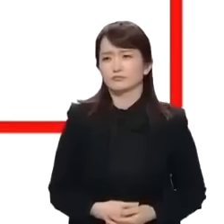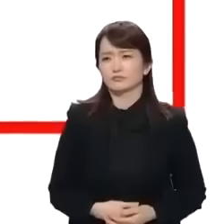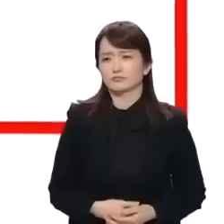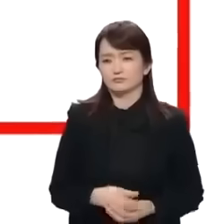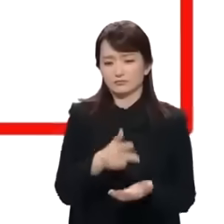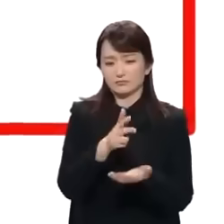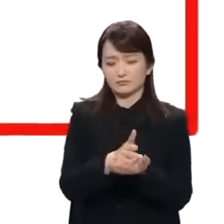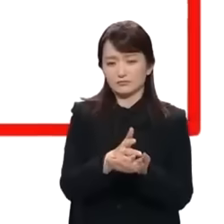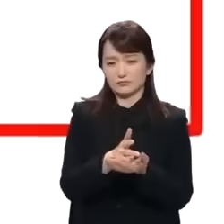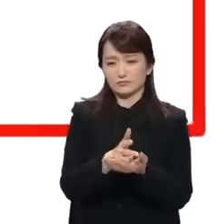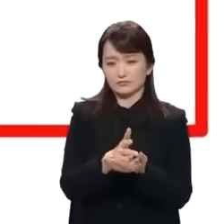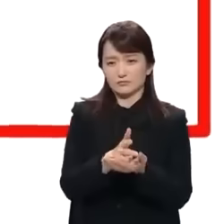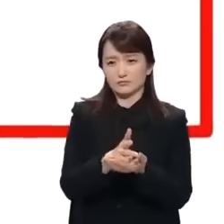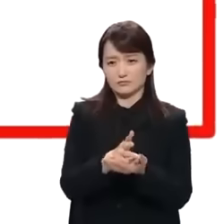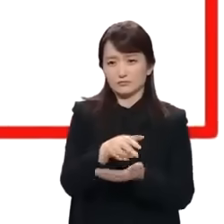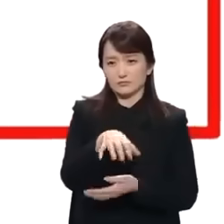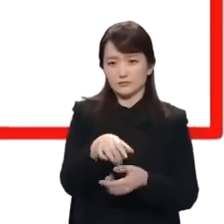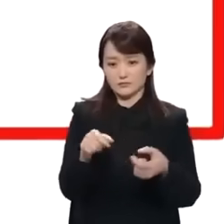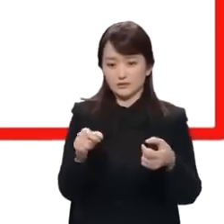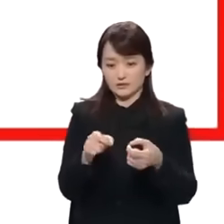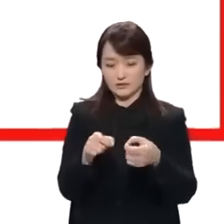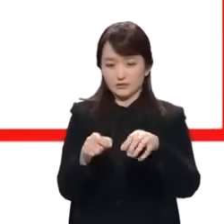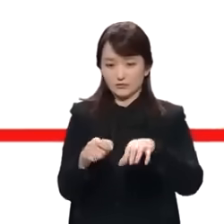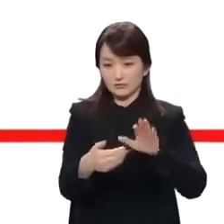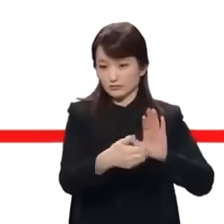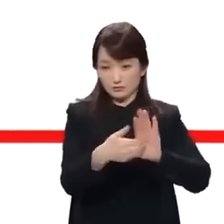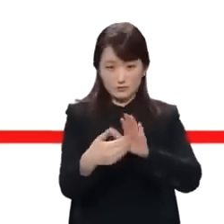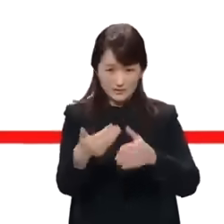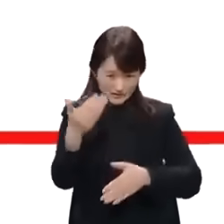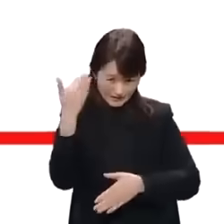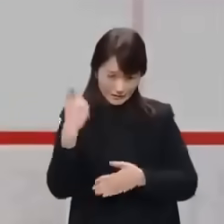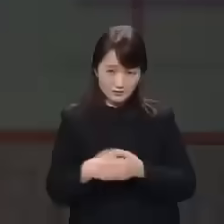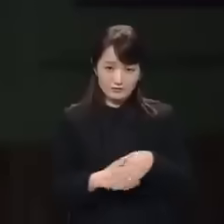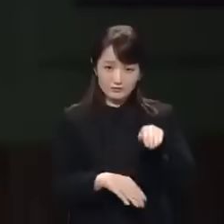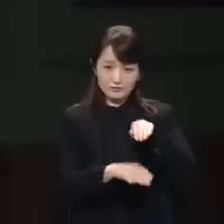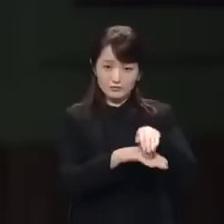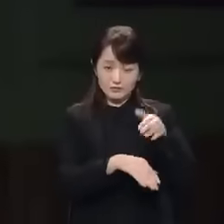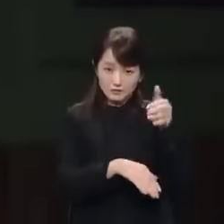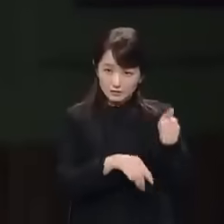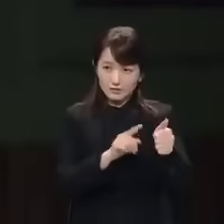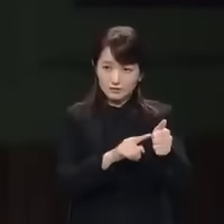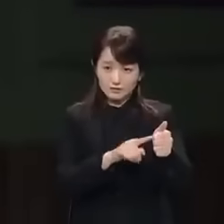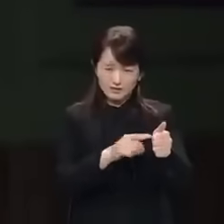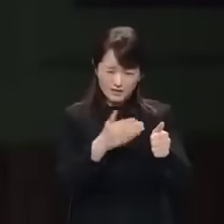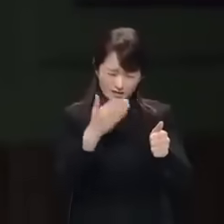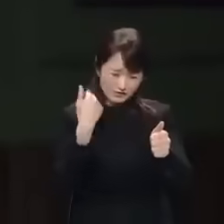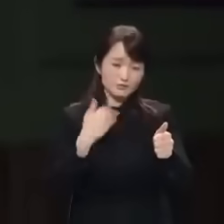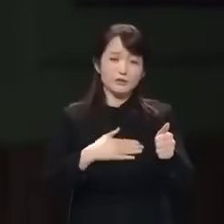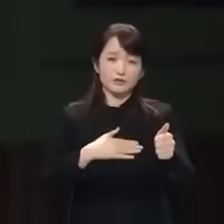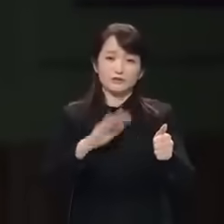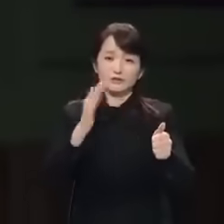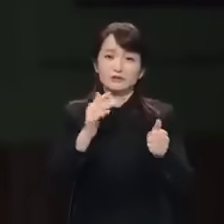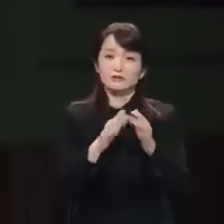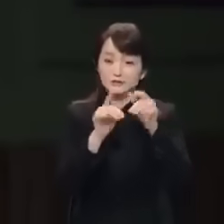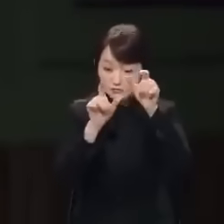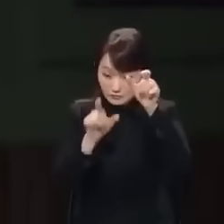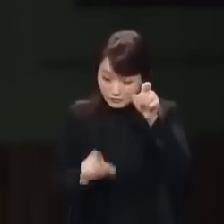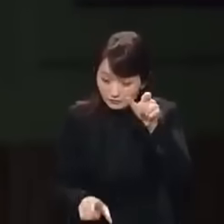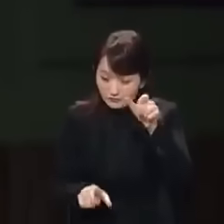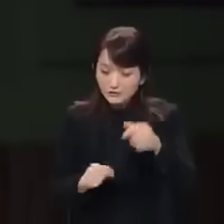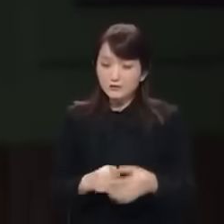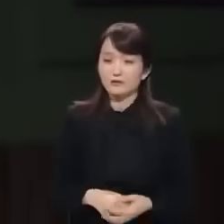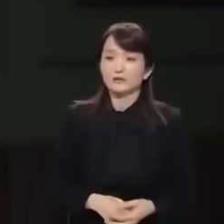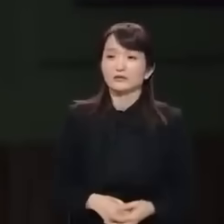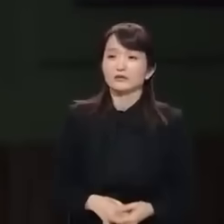주차장 입구 가로막는 사건이 일어나기도 전이었거든요. 근데도 이 차주는 그때부터 이미 유명인사였던 것 같습니다. 당시 댓글에